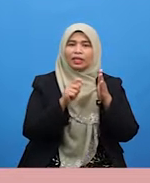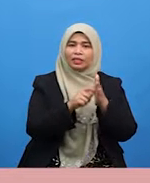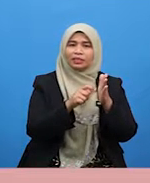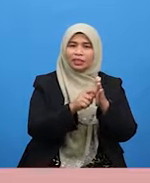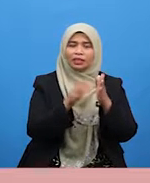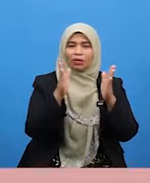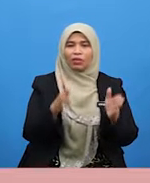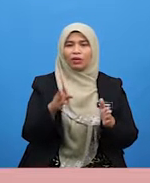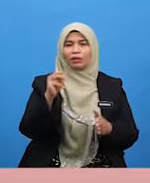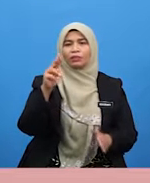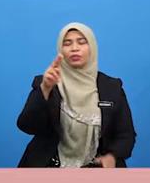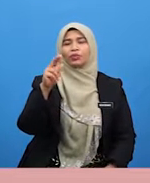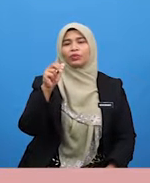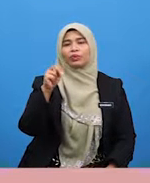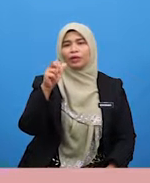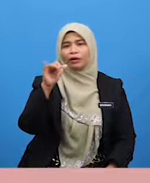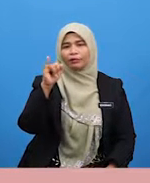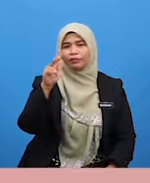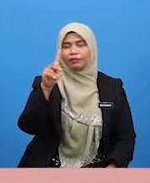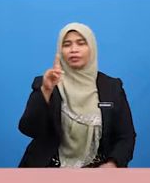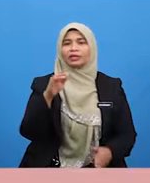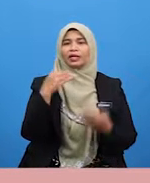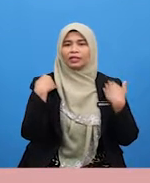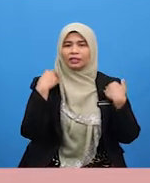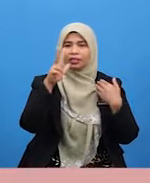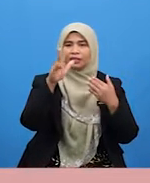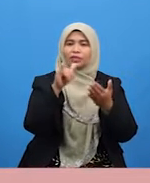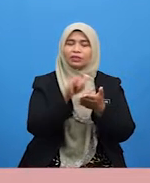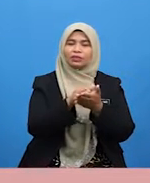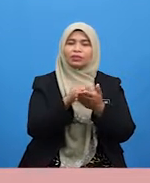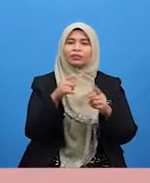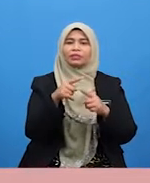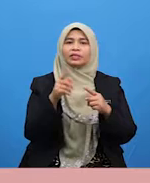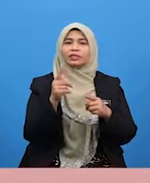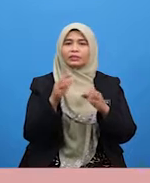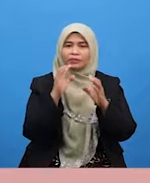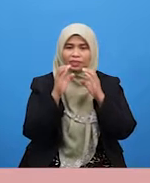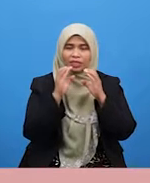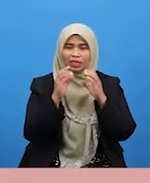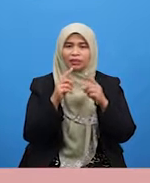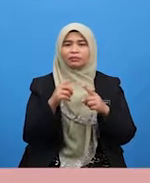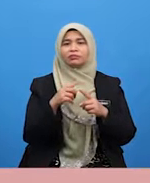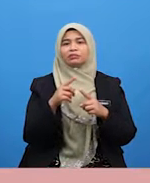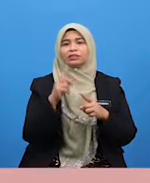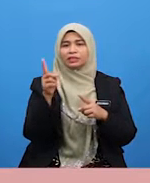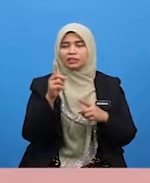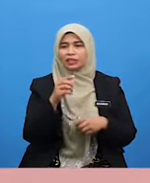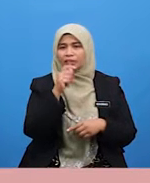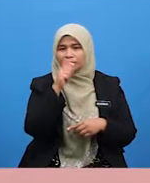tanda-tanda orang munafik ada tiga, iaitu apabila dia berbicara, dia